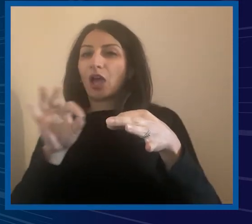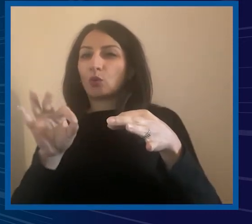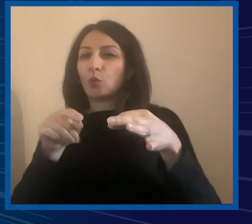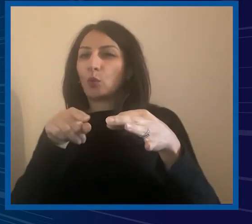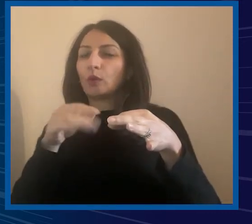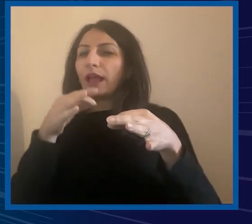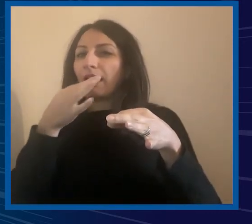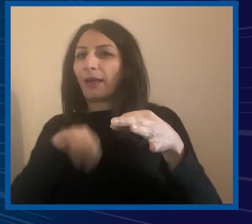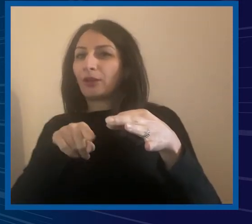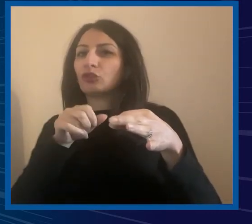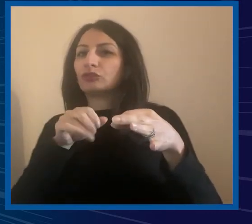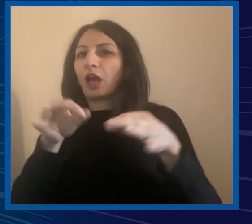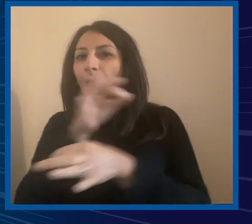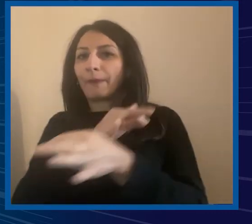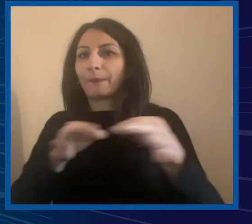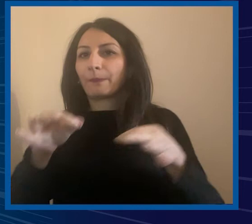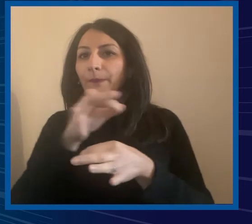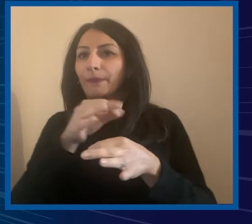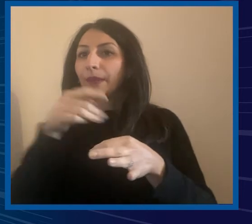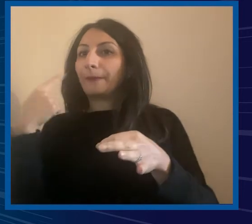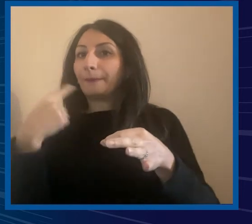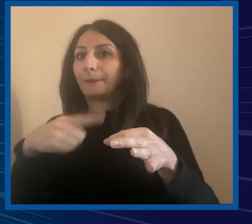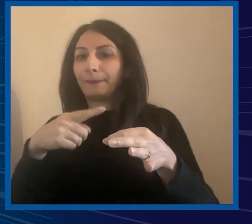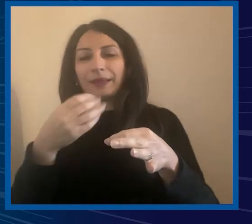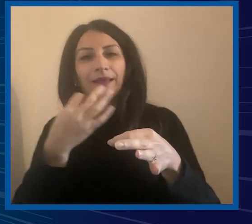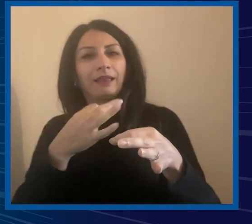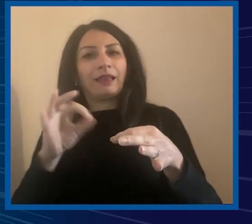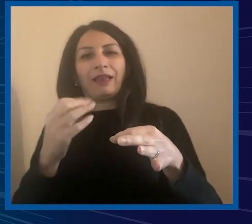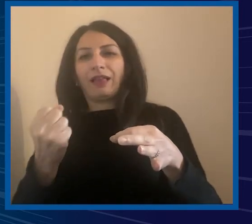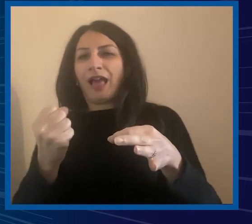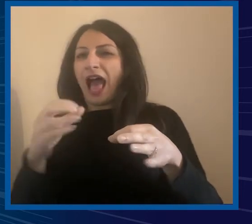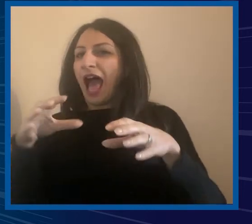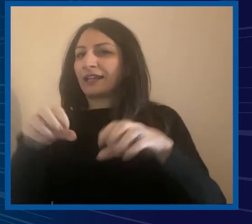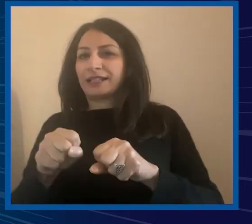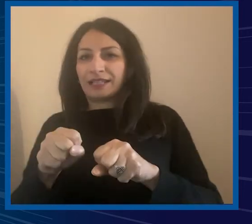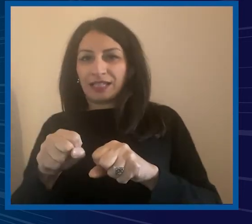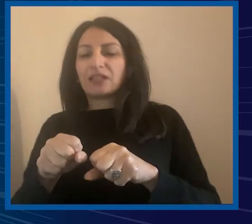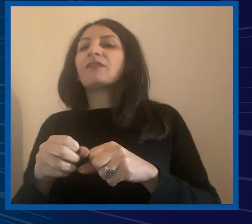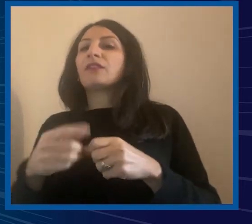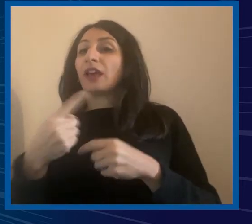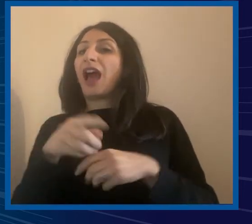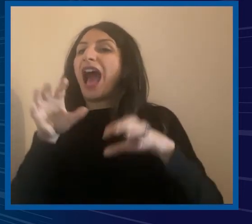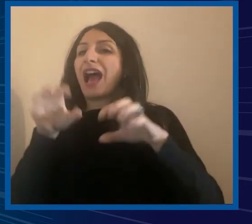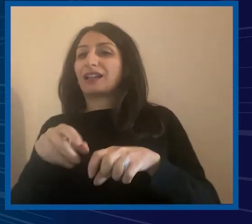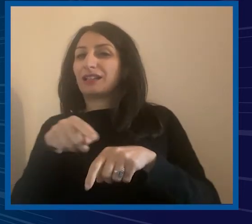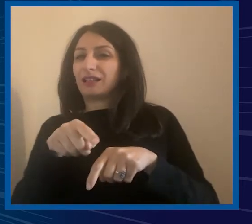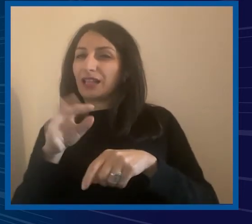Inoltre, alcune cellule tumorali hanno anche la capacità di muoversi, ciò le rende particolarmente